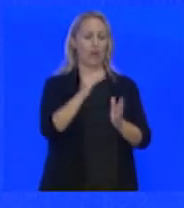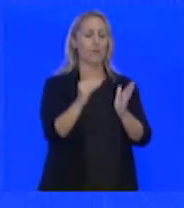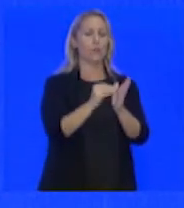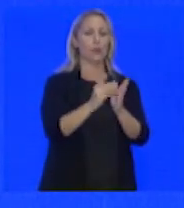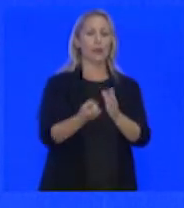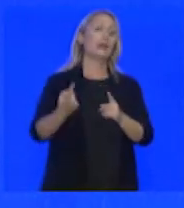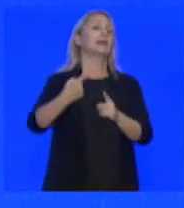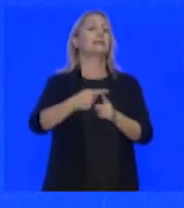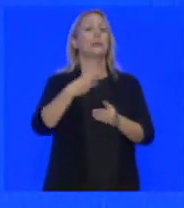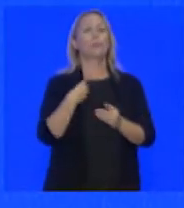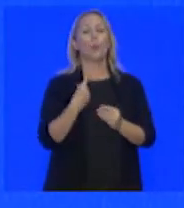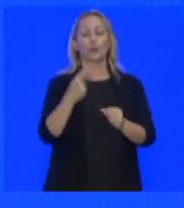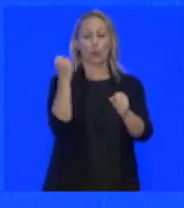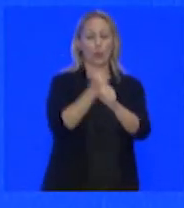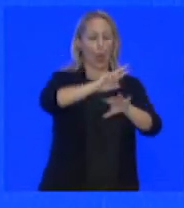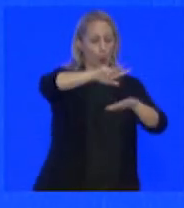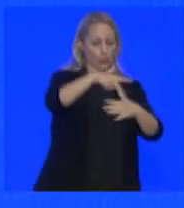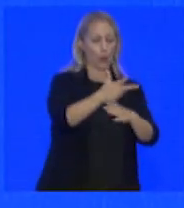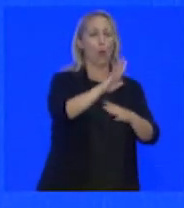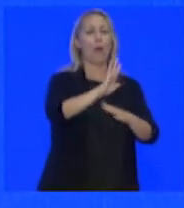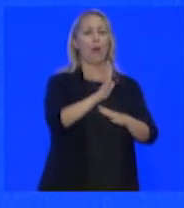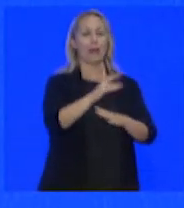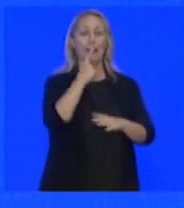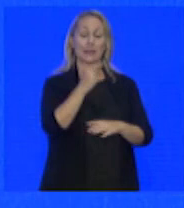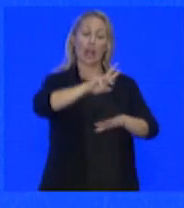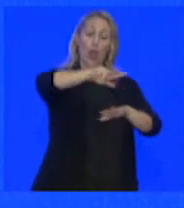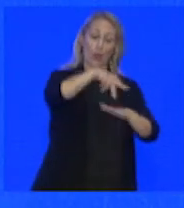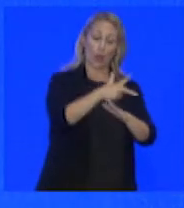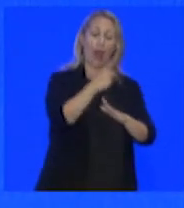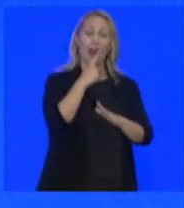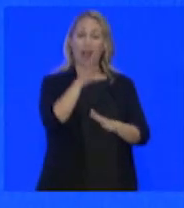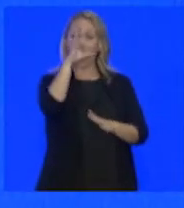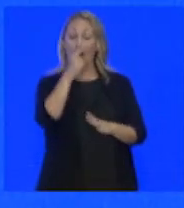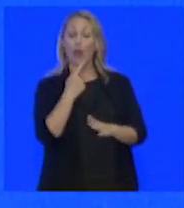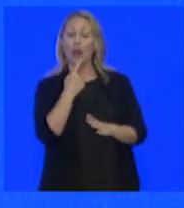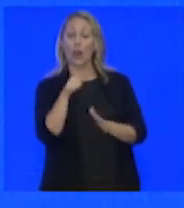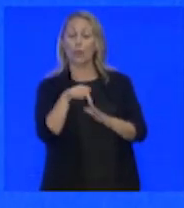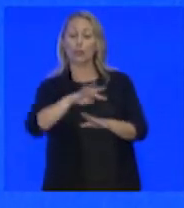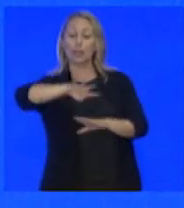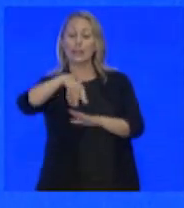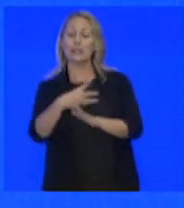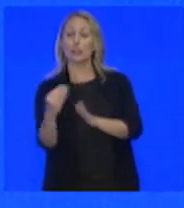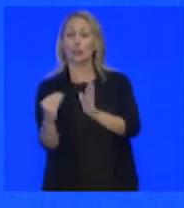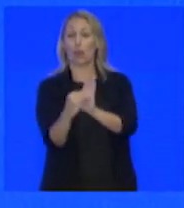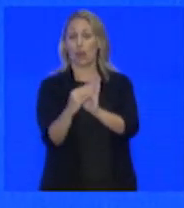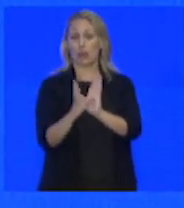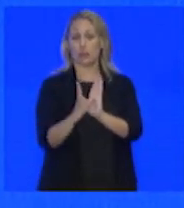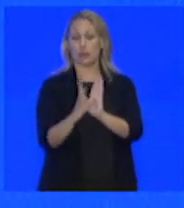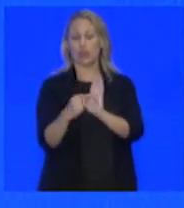ευέλικτων μορφών εργασίας, δουλεύεις 8ωρο, αλλά εμφανίζεσαι να δουλεύεις 4ωρο,